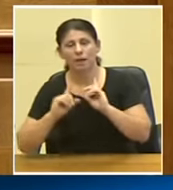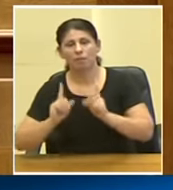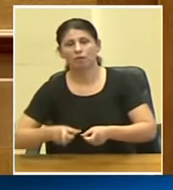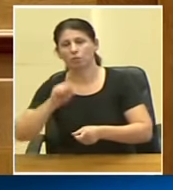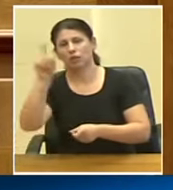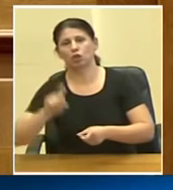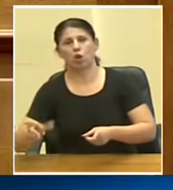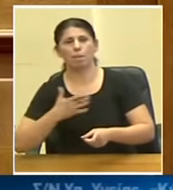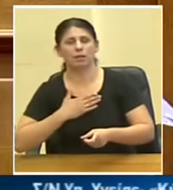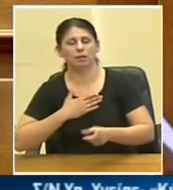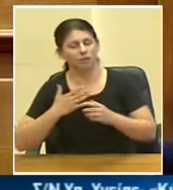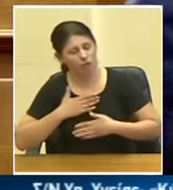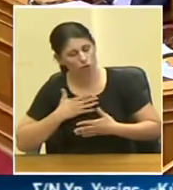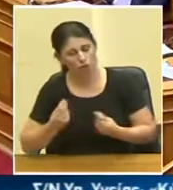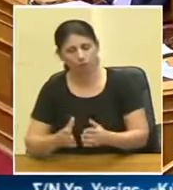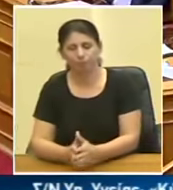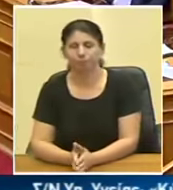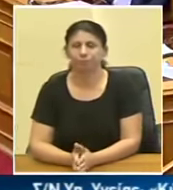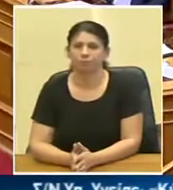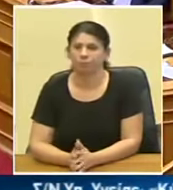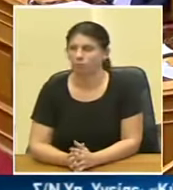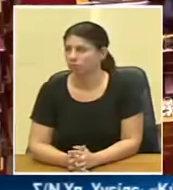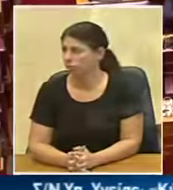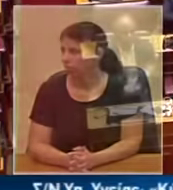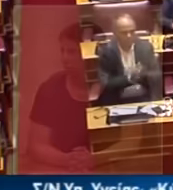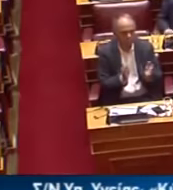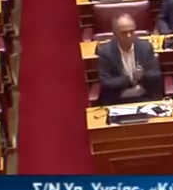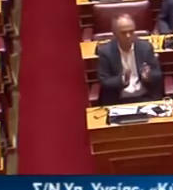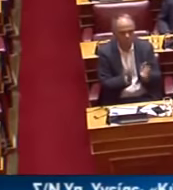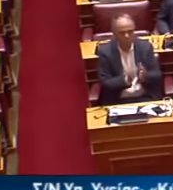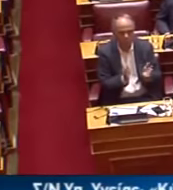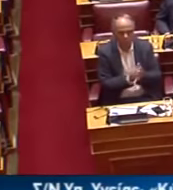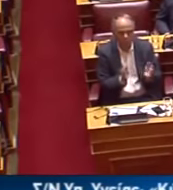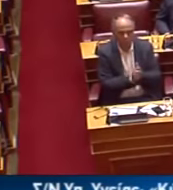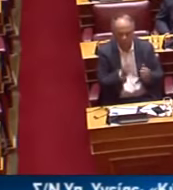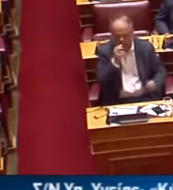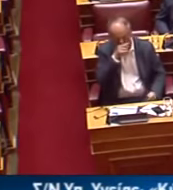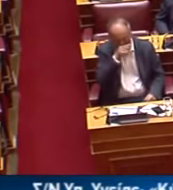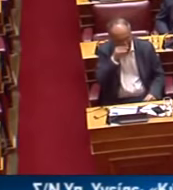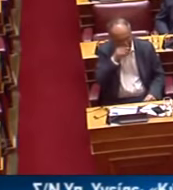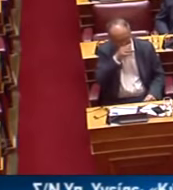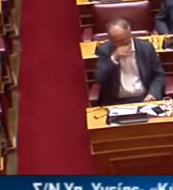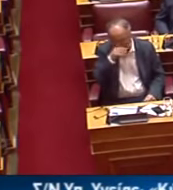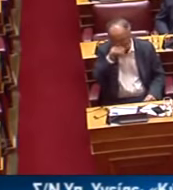Σας ευχαριστώ πάρα πολύ. Ευχαριστούμε τον κύριο Τσακαλώτο. Κύριε Καραθανασόπουλε.